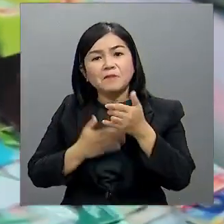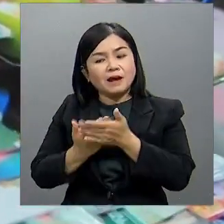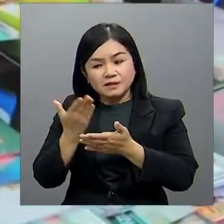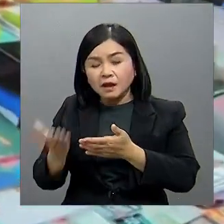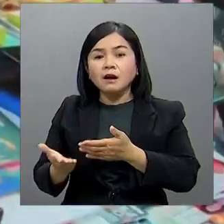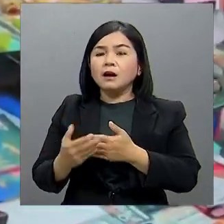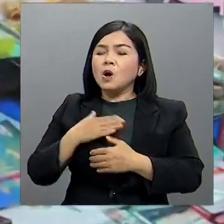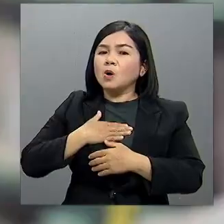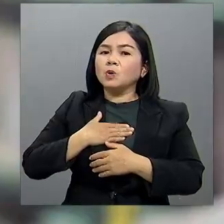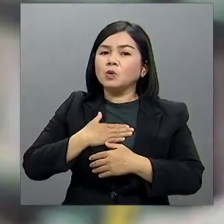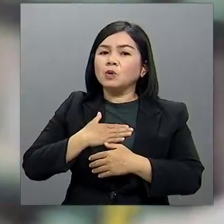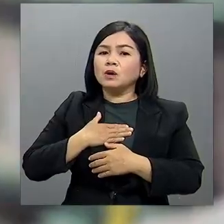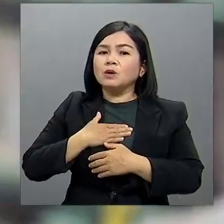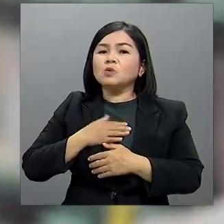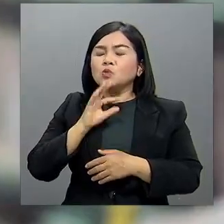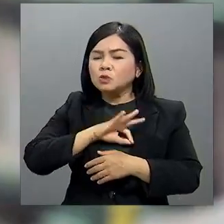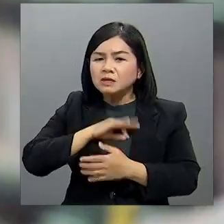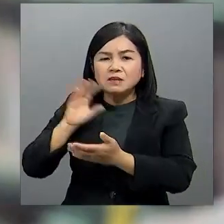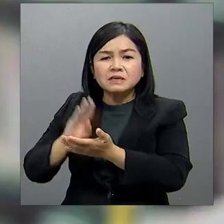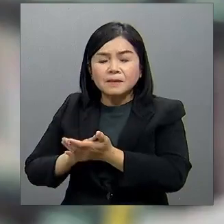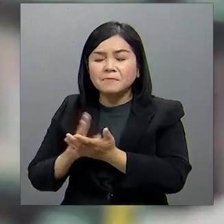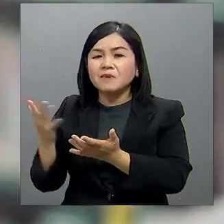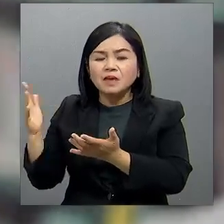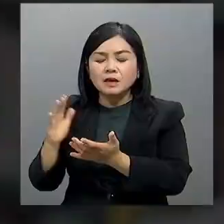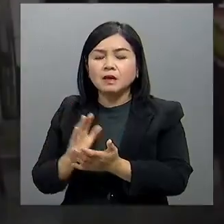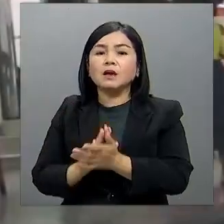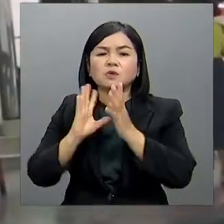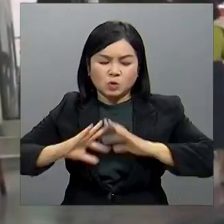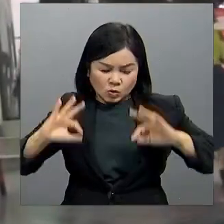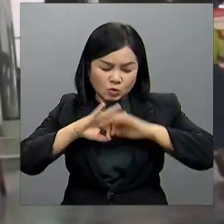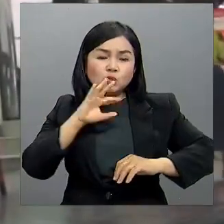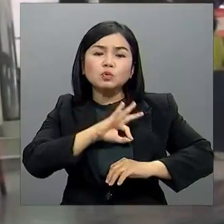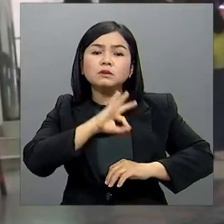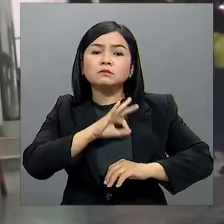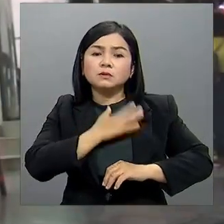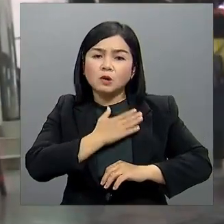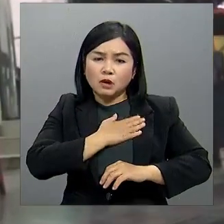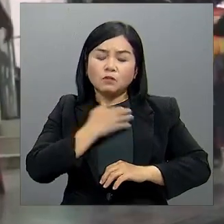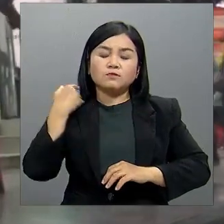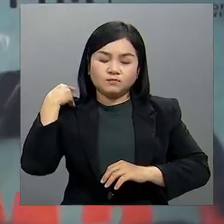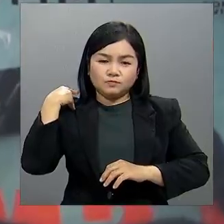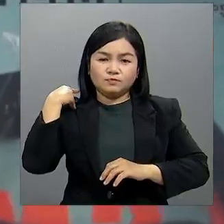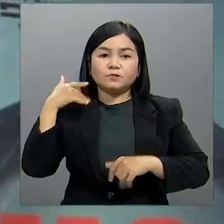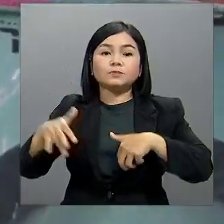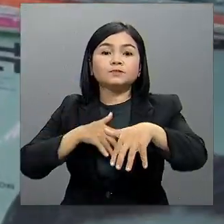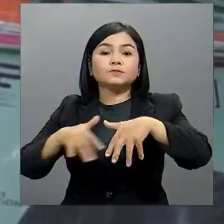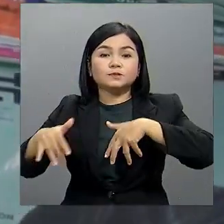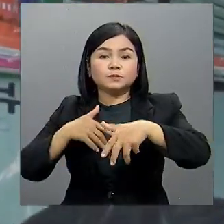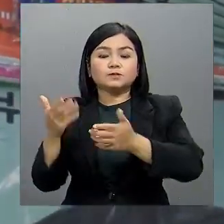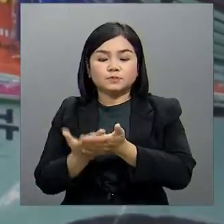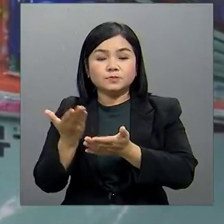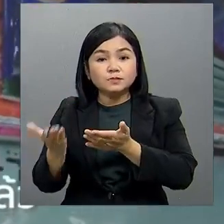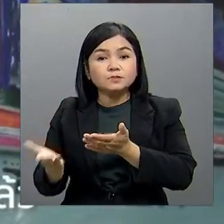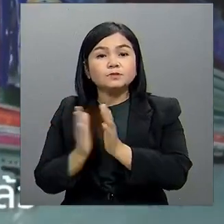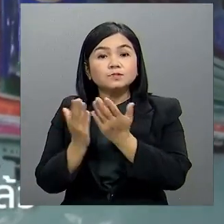ถ้าเราไม่เก็บให้เขาอ่ะมันเป็นคุณค่าทางจิตใจอ่ะอ่ะก็ไม่ได้ขายตาม